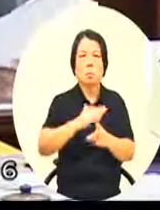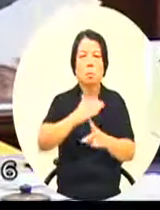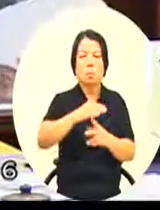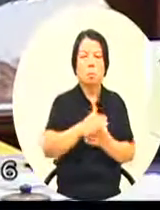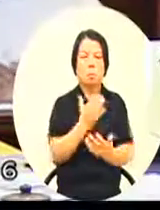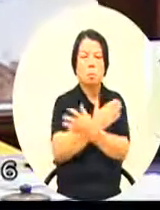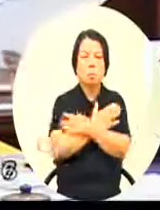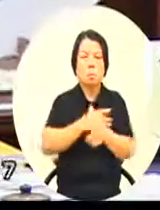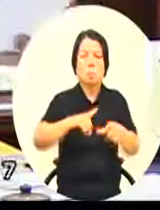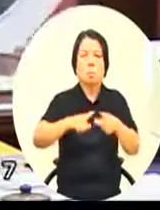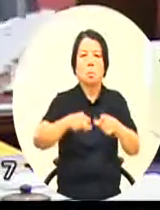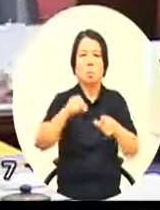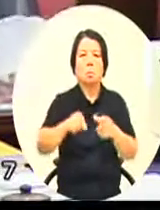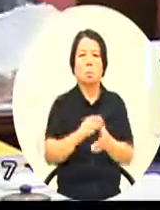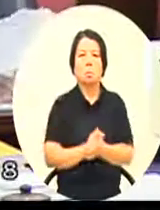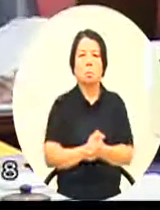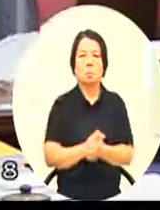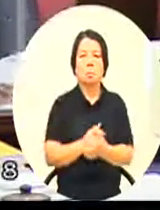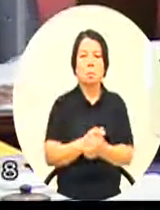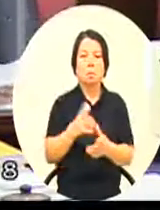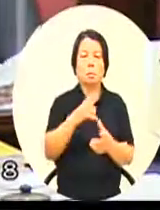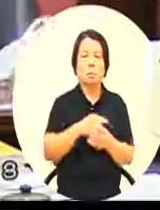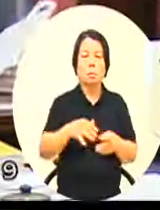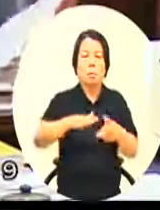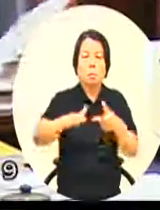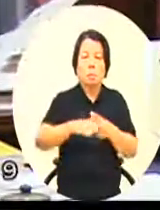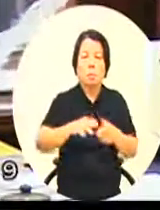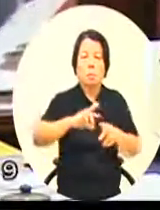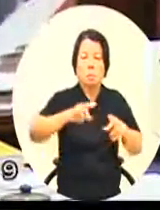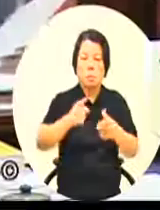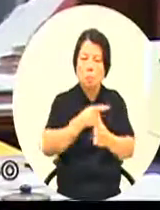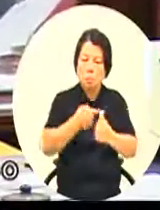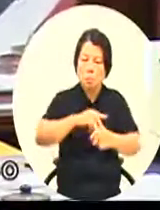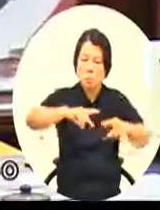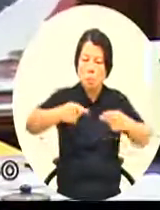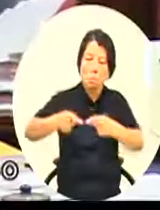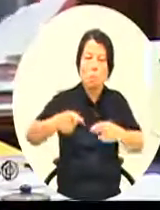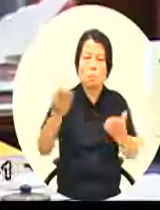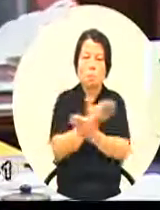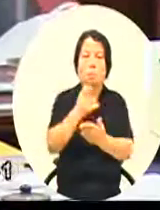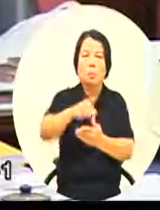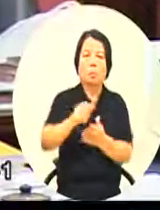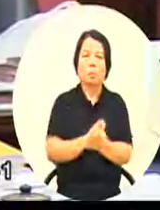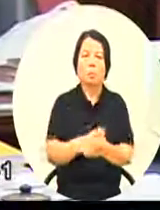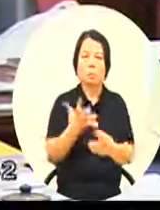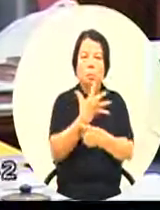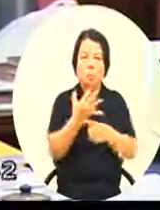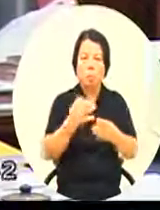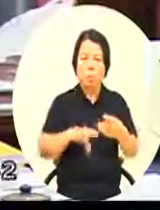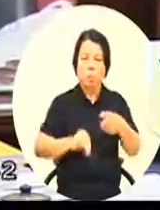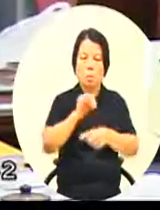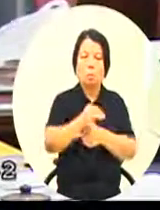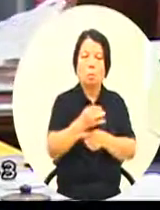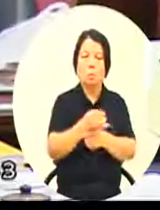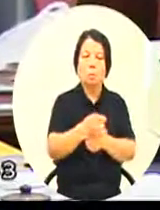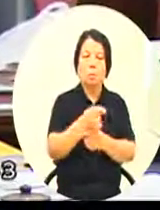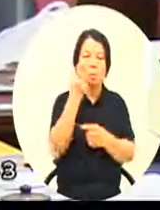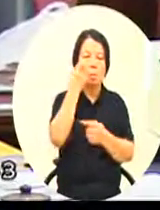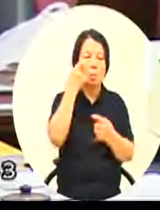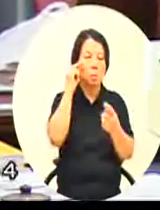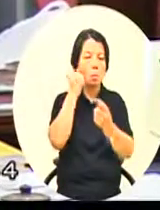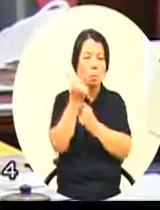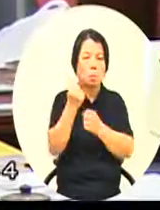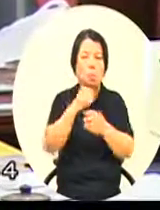儿园的部分，幼儿园加国小部分先更换，我想这个数字未来会改变，也就是视力不良率会改